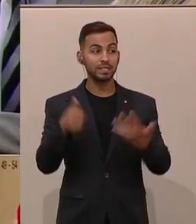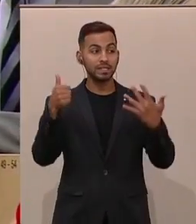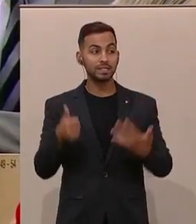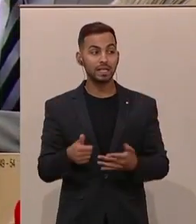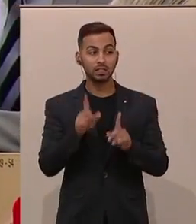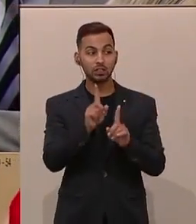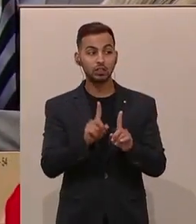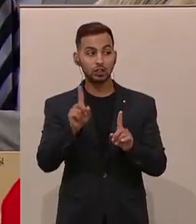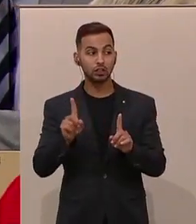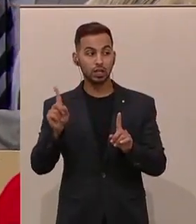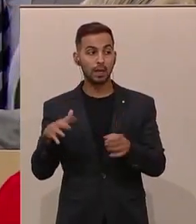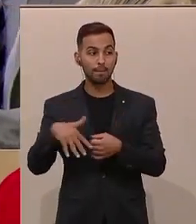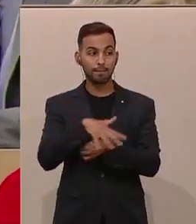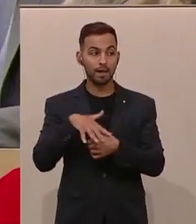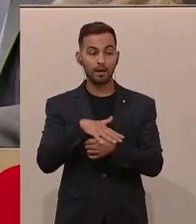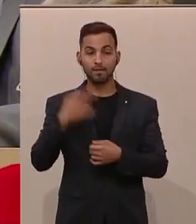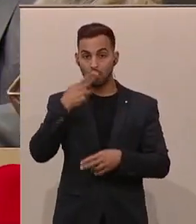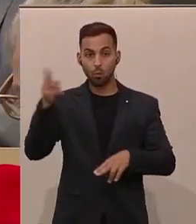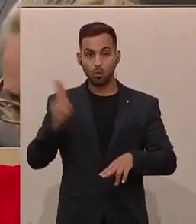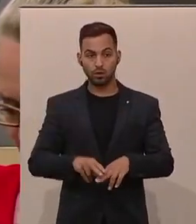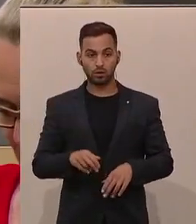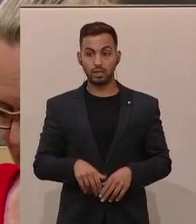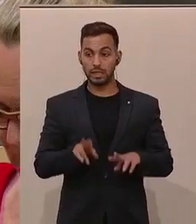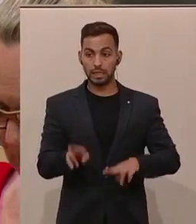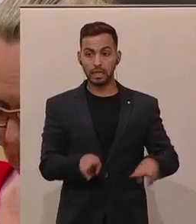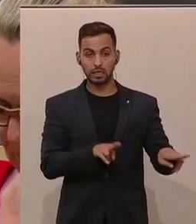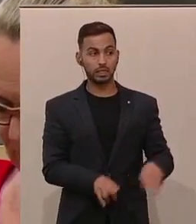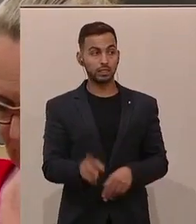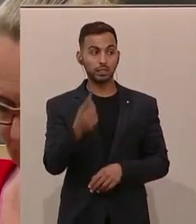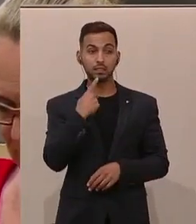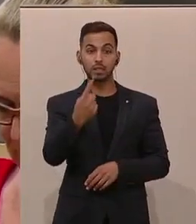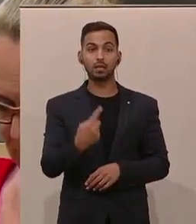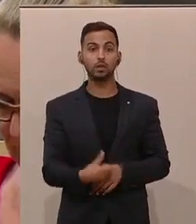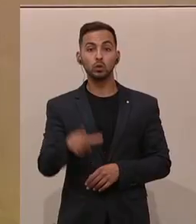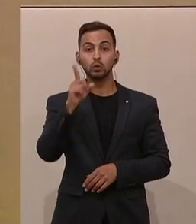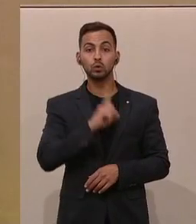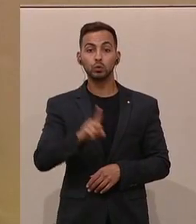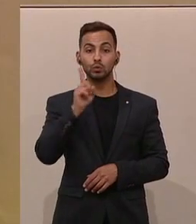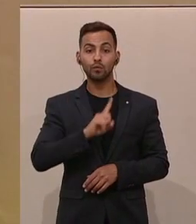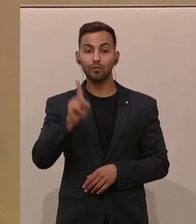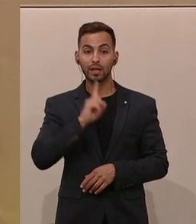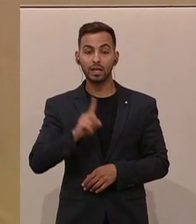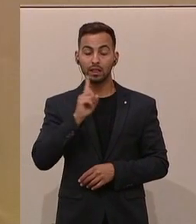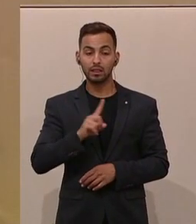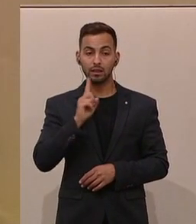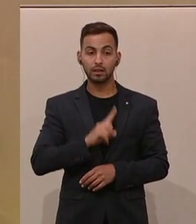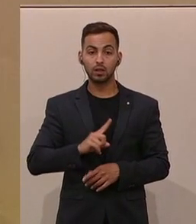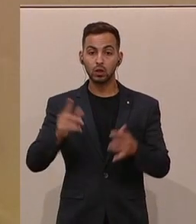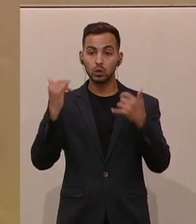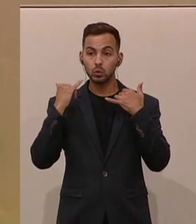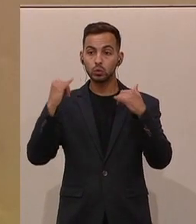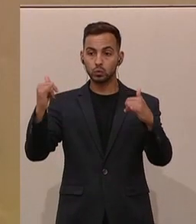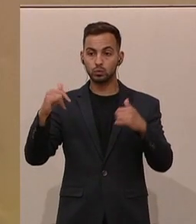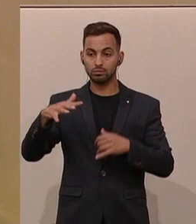verurteilt. Nach Auffassung des Gerichts war es in diesem Fall nämlich zu wenig, auf die von den Kühen